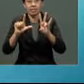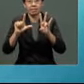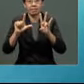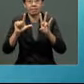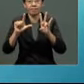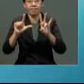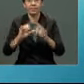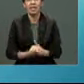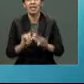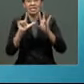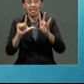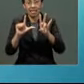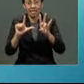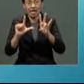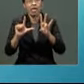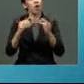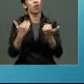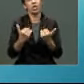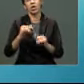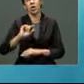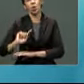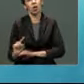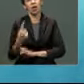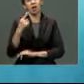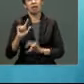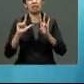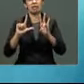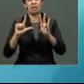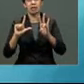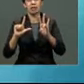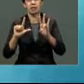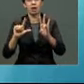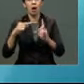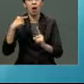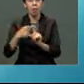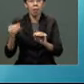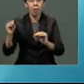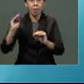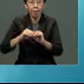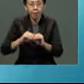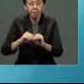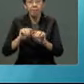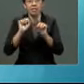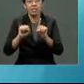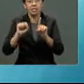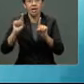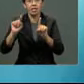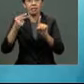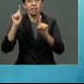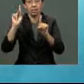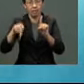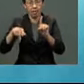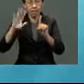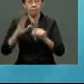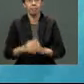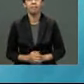ก็ทำให้แตะ7ล้านเป็นวันแรกของโลกเหมือนกันนะครับแล้วก็บวกเพิ่มถึง 111,000 กว่